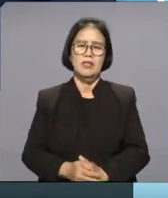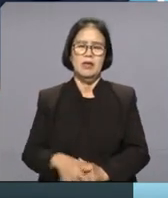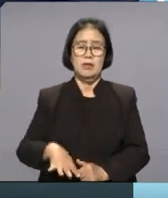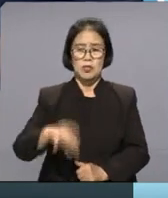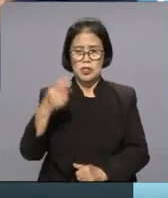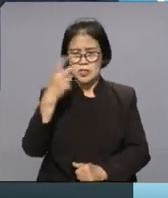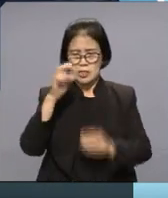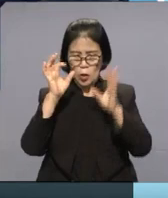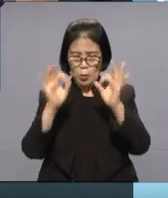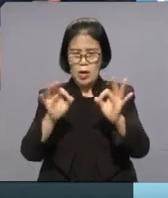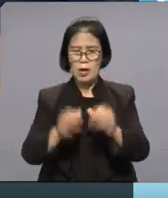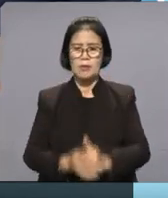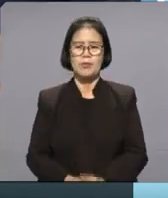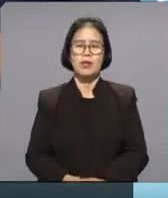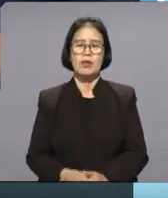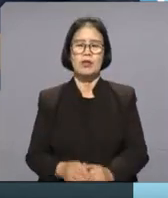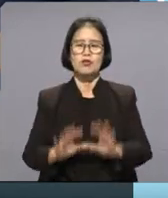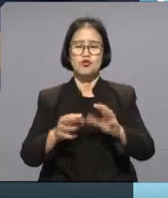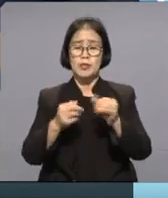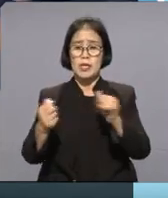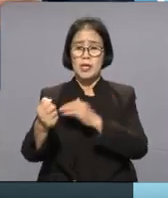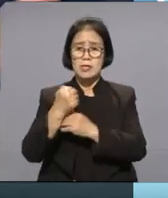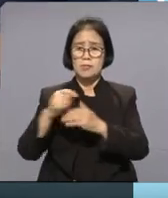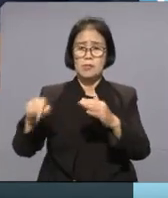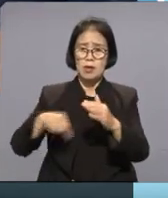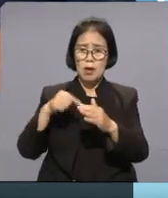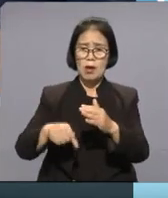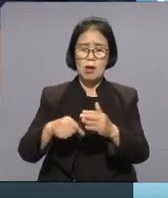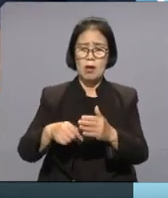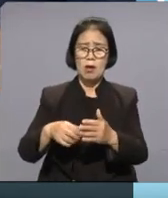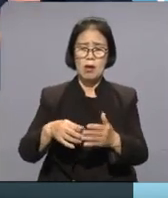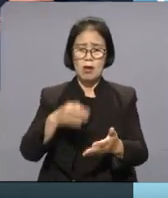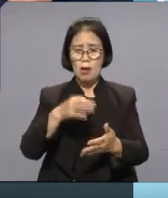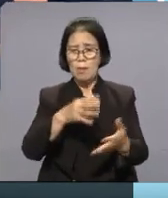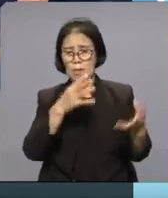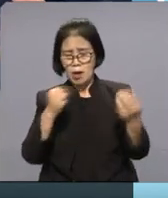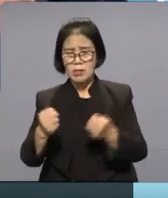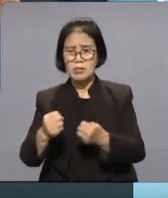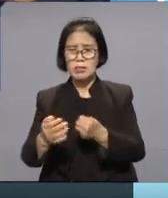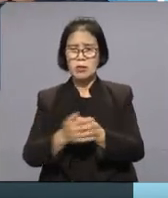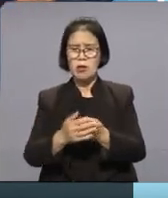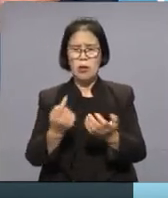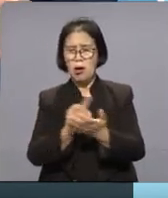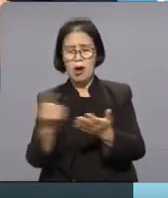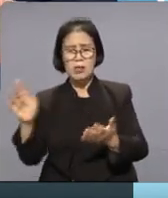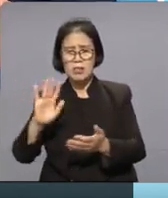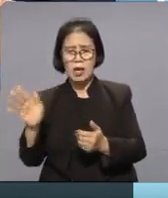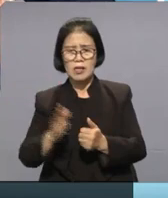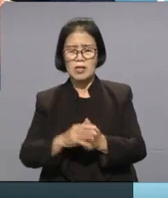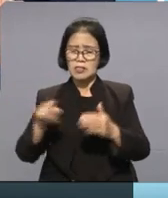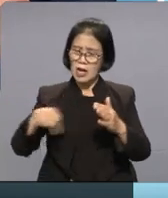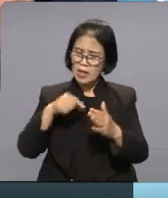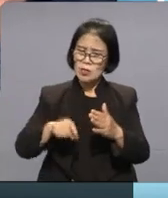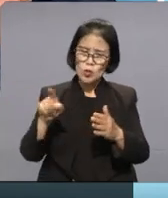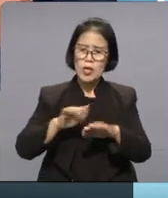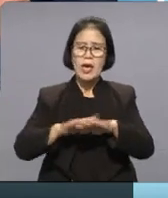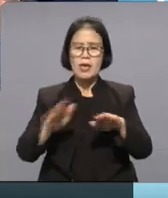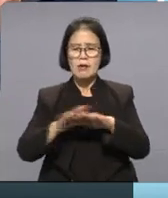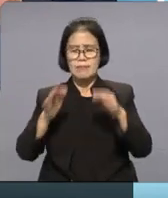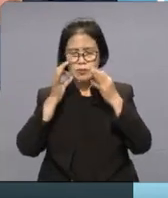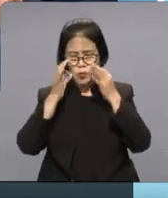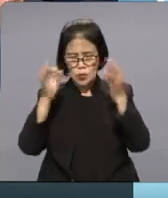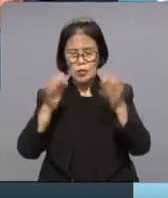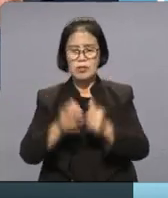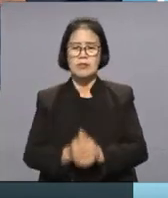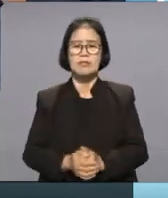거고 국민의힘 내에 재산이 많아요. 그렇죠. 누가 그걸 나가려고 하겠어요? 안 나가려고 그래요. 그거 그 안에서 어떻게 하려고 하죠. 그러니까 최대한